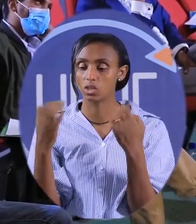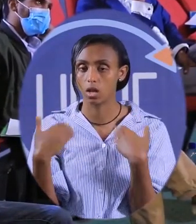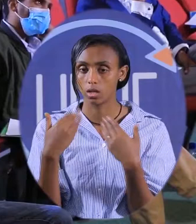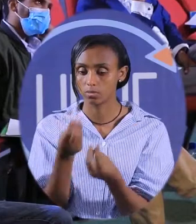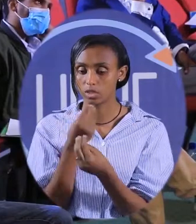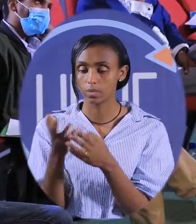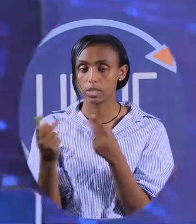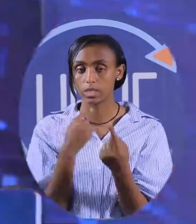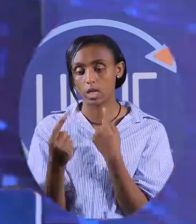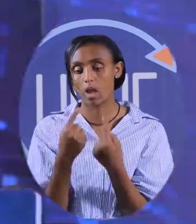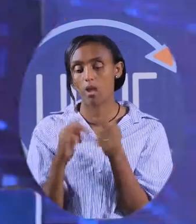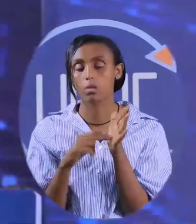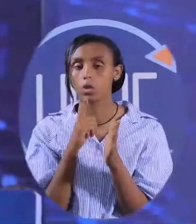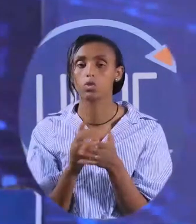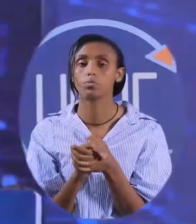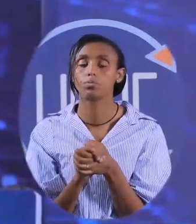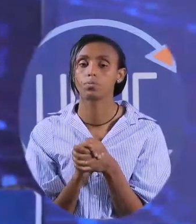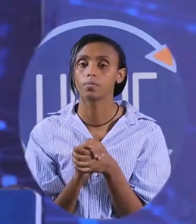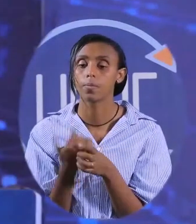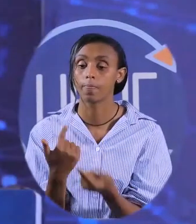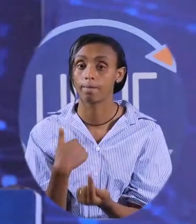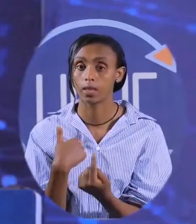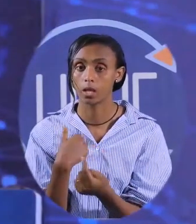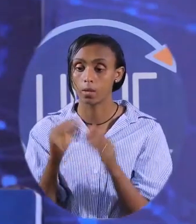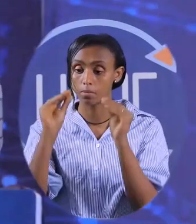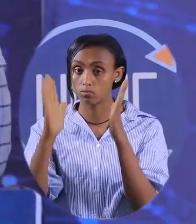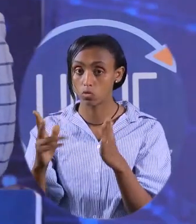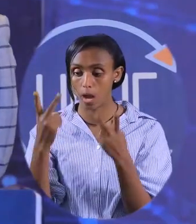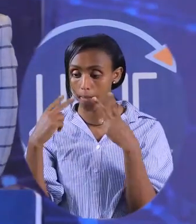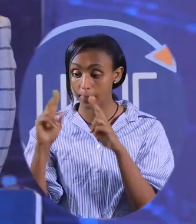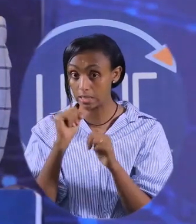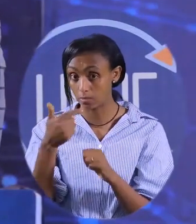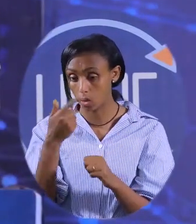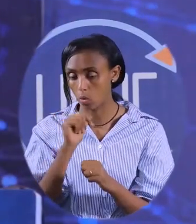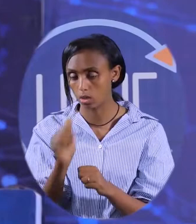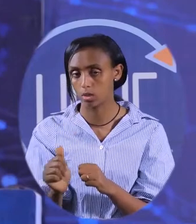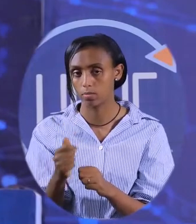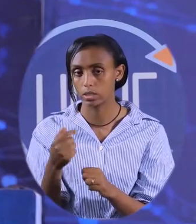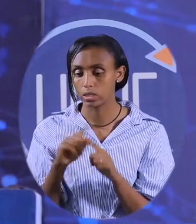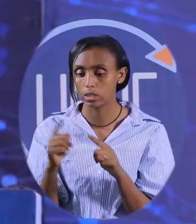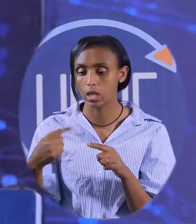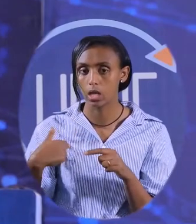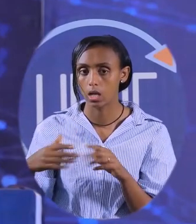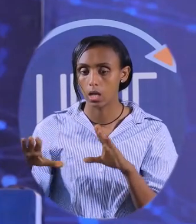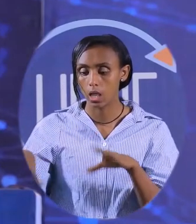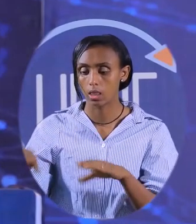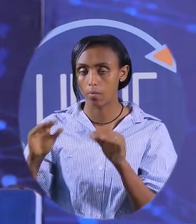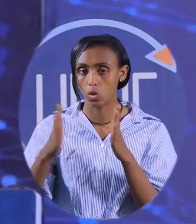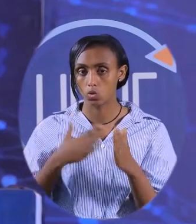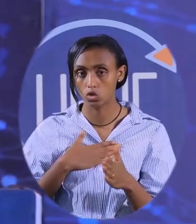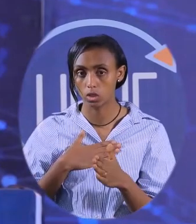ምግብን ስንነጋገር ማለት ነው። እኔ መምሩ አይመለከተኝም ይያልኩ አይደለም። ግን እኔ ለተማሪዎቼ ማሳ መስጠት